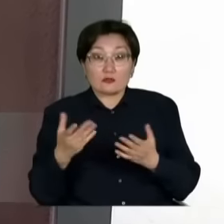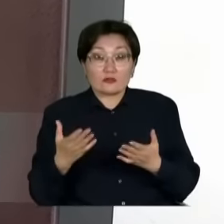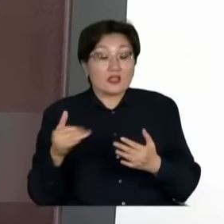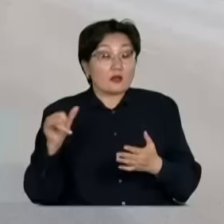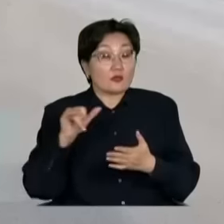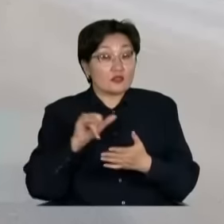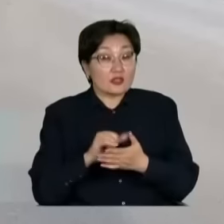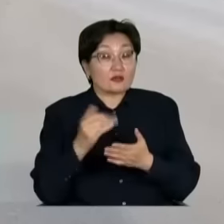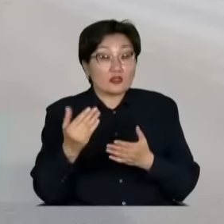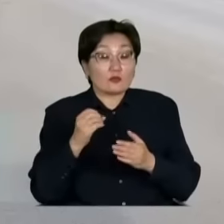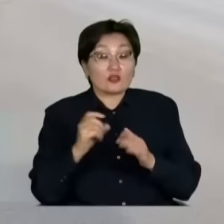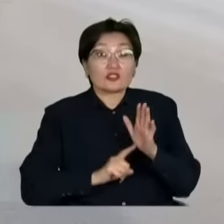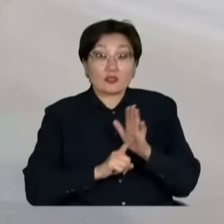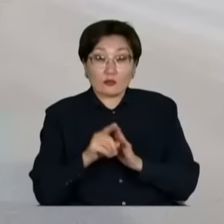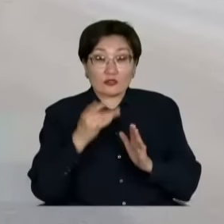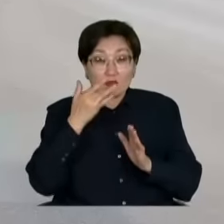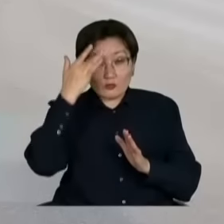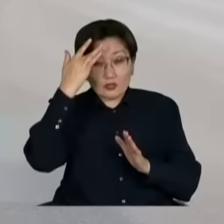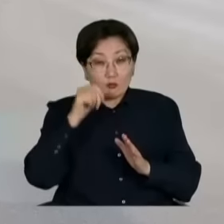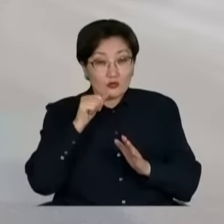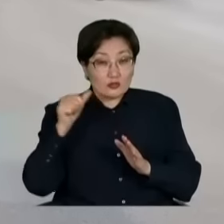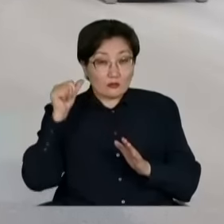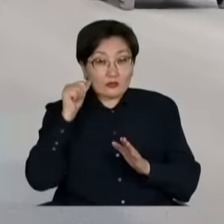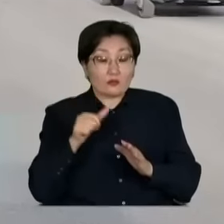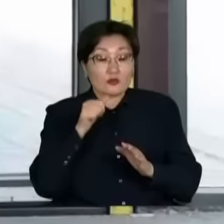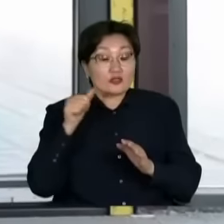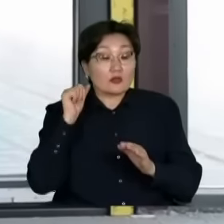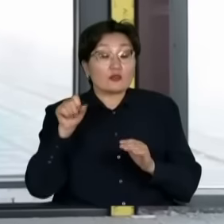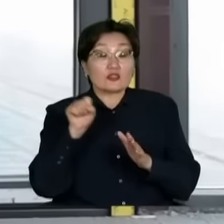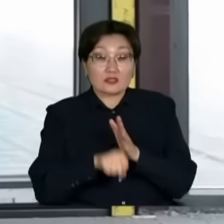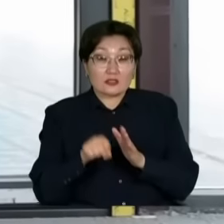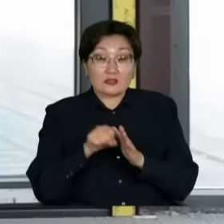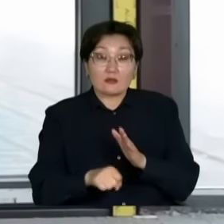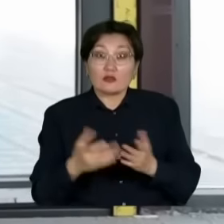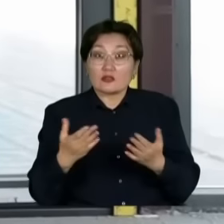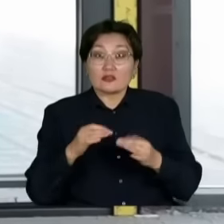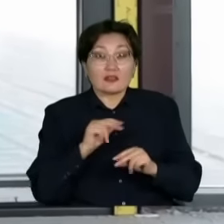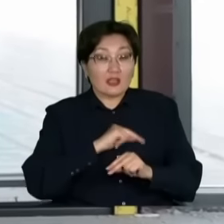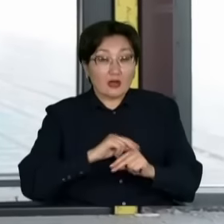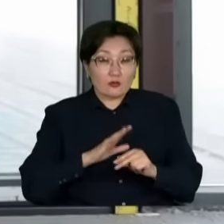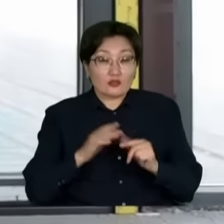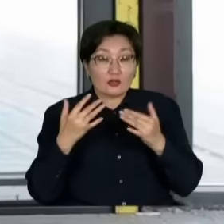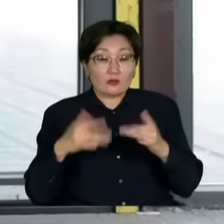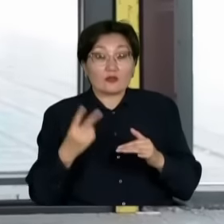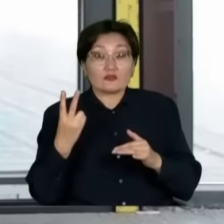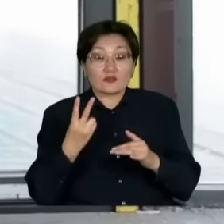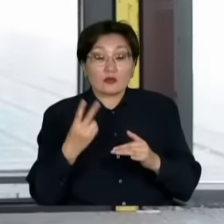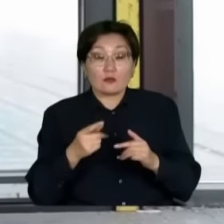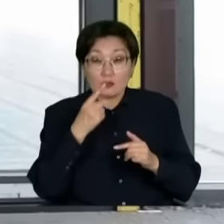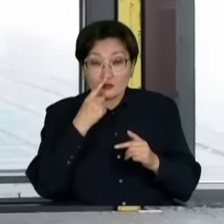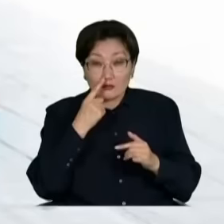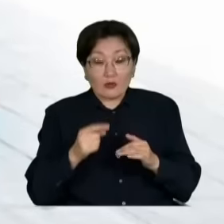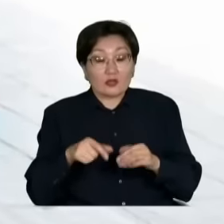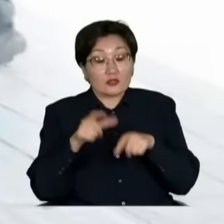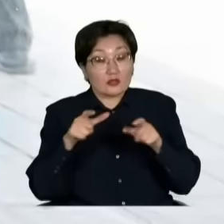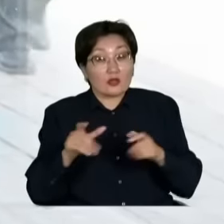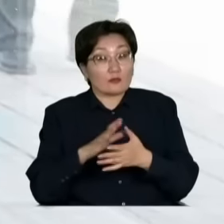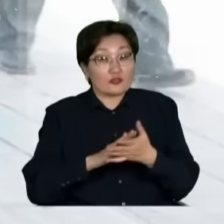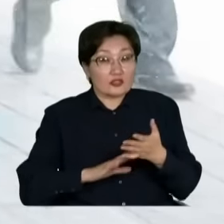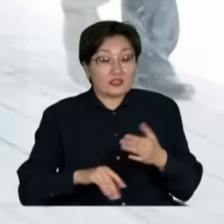устанавливать её начали летом прошлого года в прошлую зиму они практически не работали уже вторая на носу а горожане